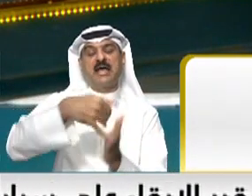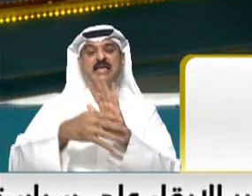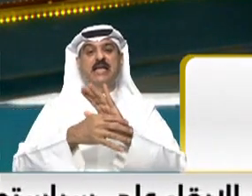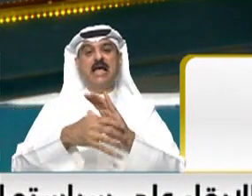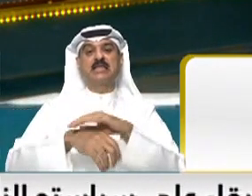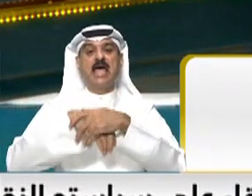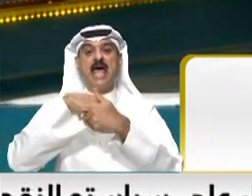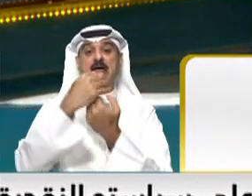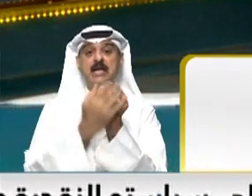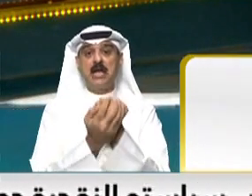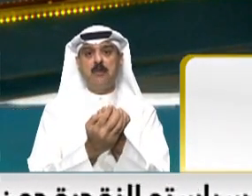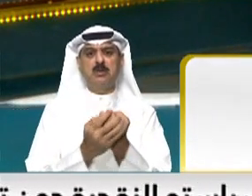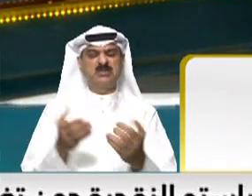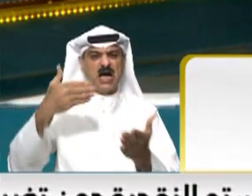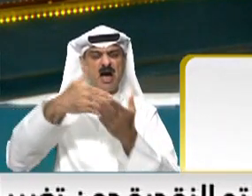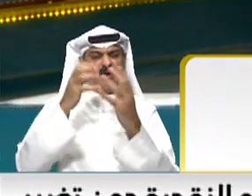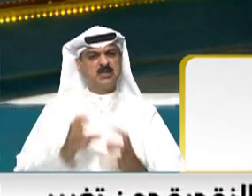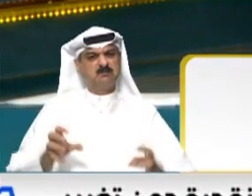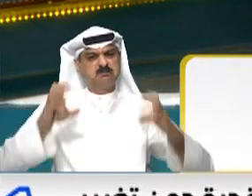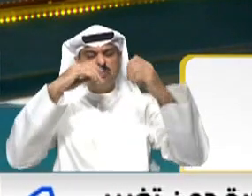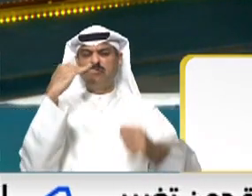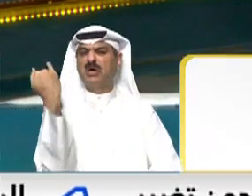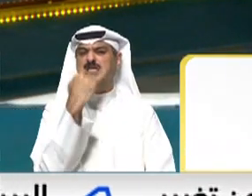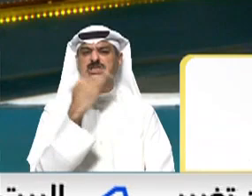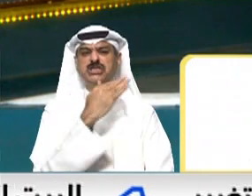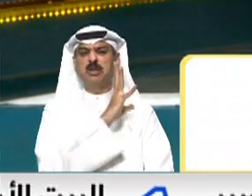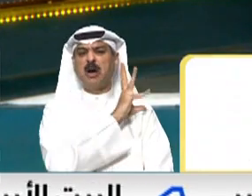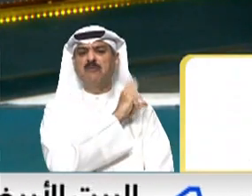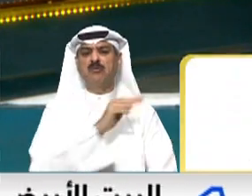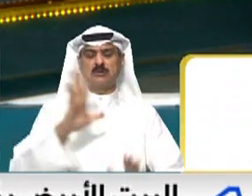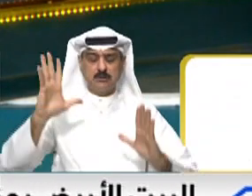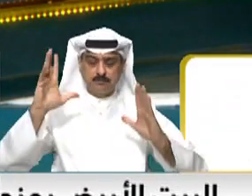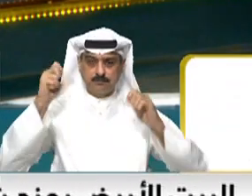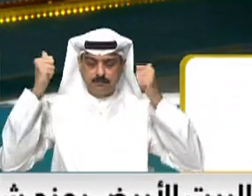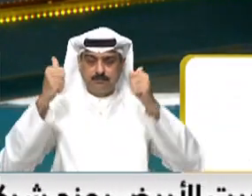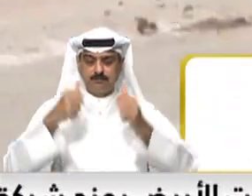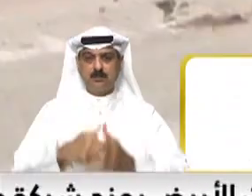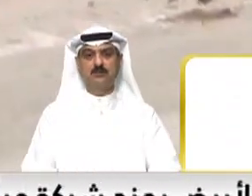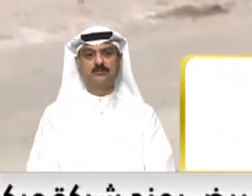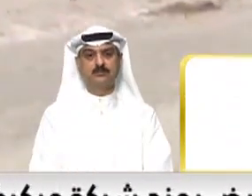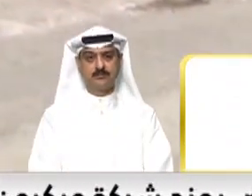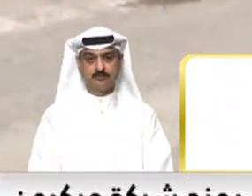اندلاع مواجهات مع الشبان الفلسطينيين.